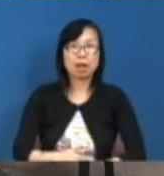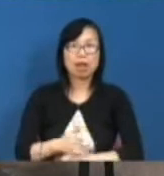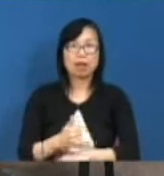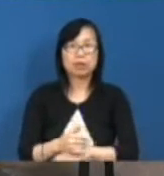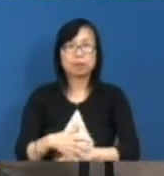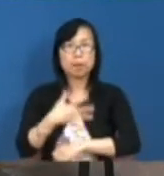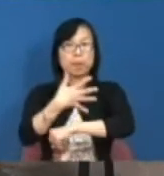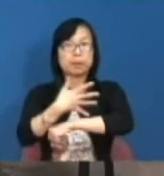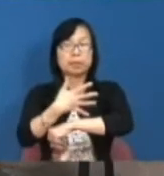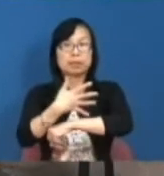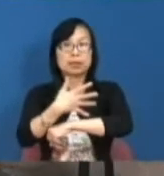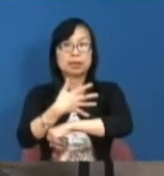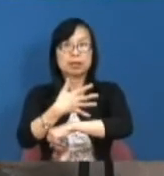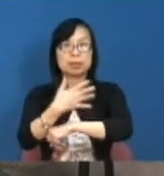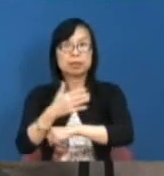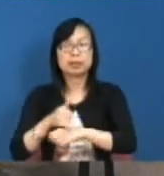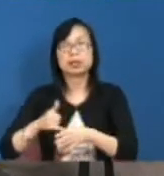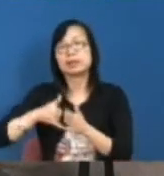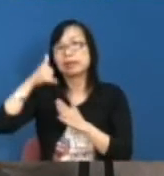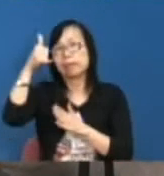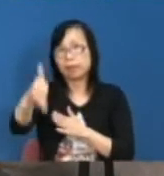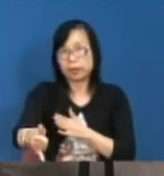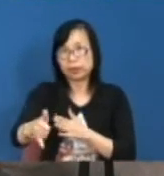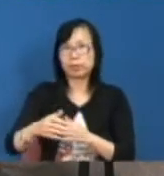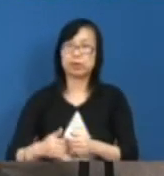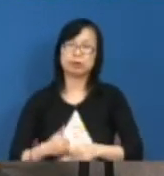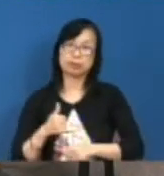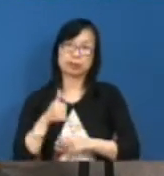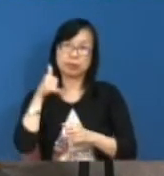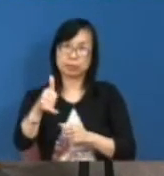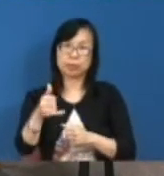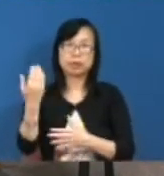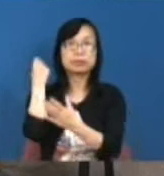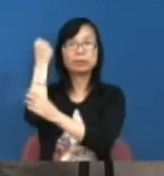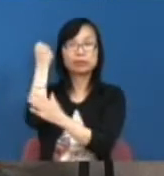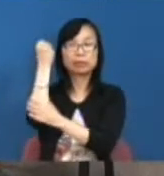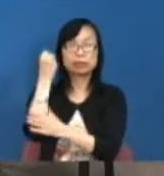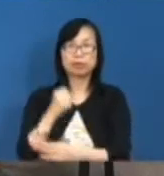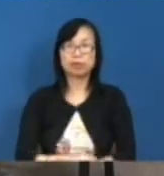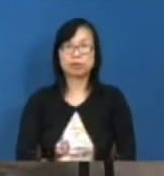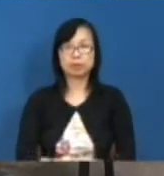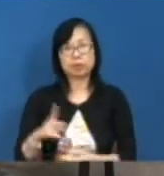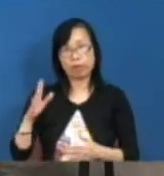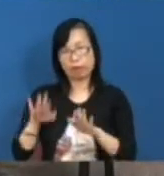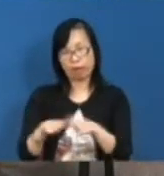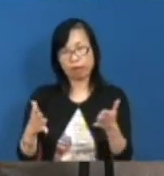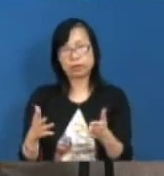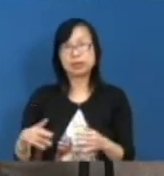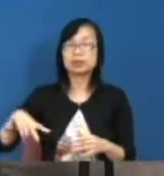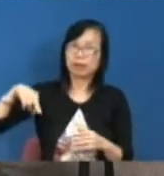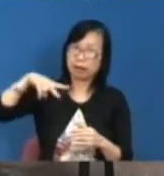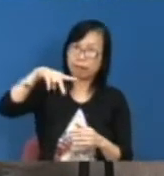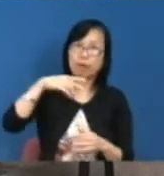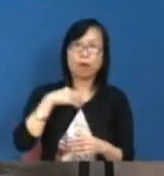五點鐘鄧少良入去，咁我哋五點鐘喺門口示威，咁我哋五點零開始行上去，等我